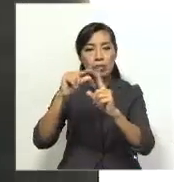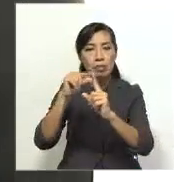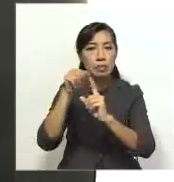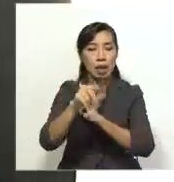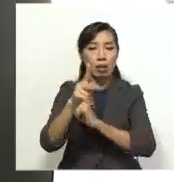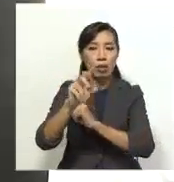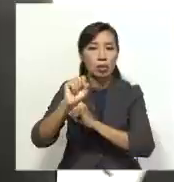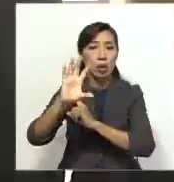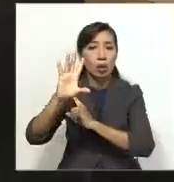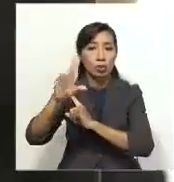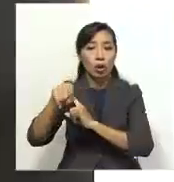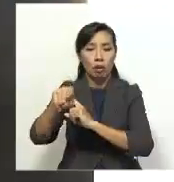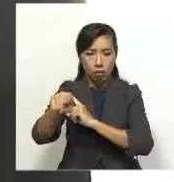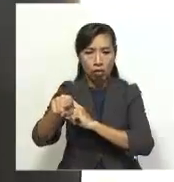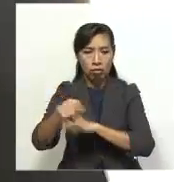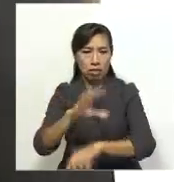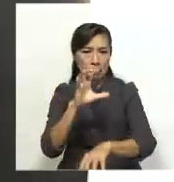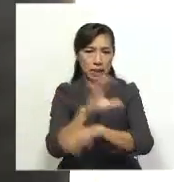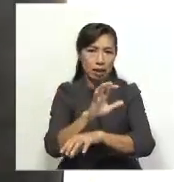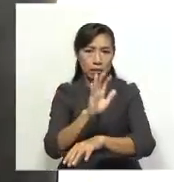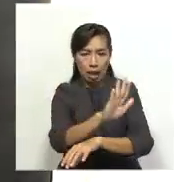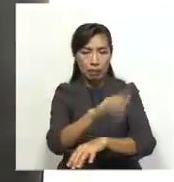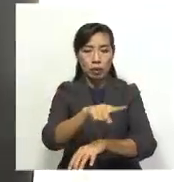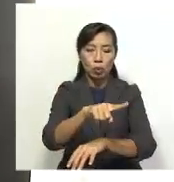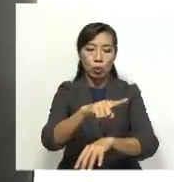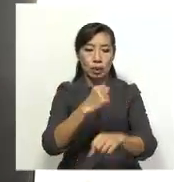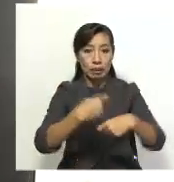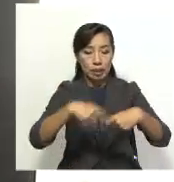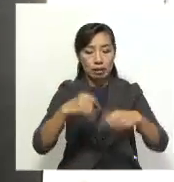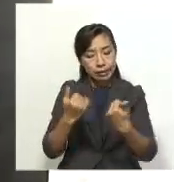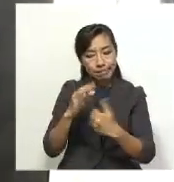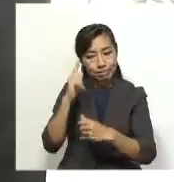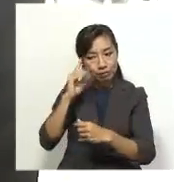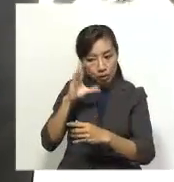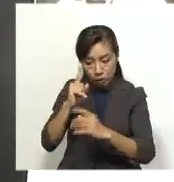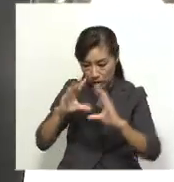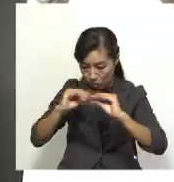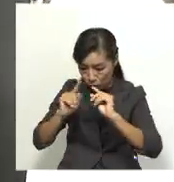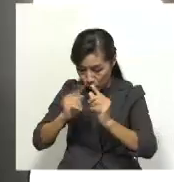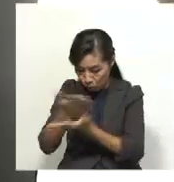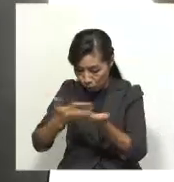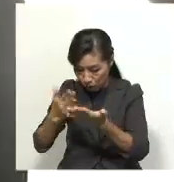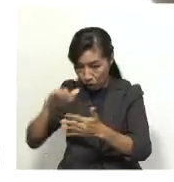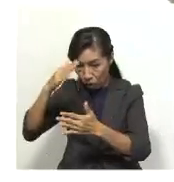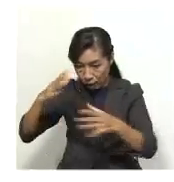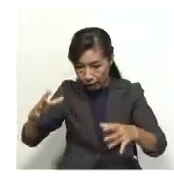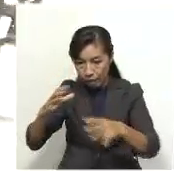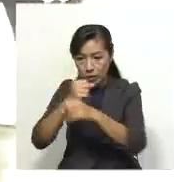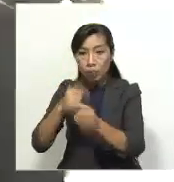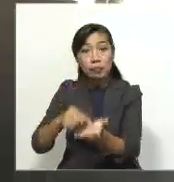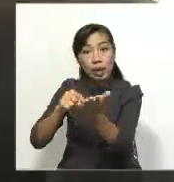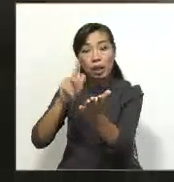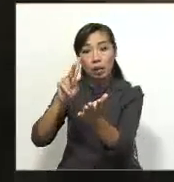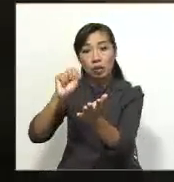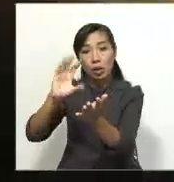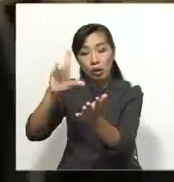53/2560ซึ่งจะเป็นการหารือในเบื้องต้นนะคะเพื่อเตรียมความพร้อมและพอได้ข้อสรุปแล้วจะส่งรายละเอียดให้คสช.เ